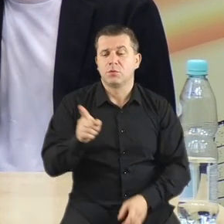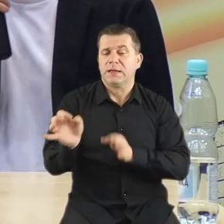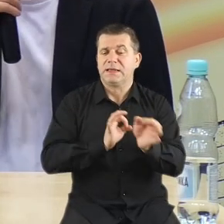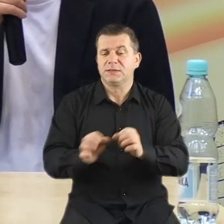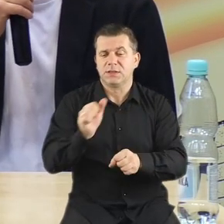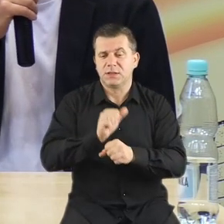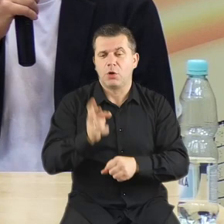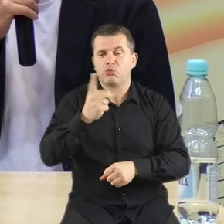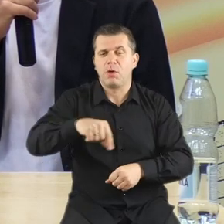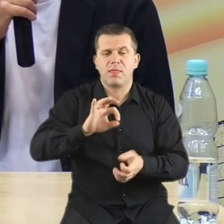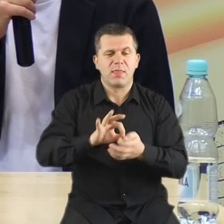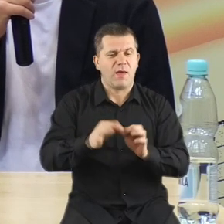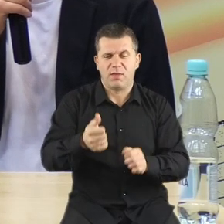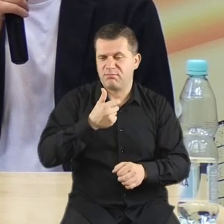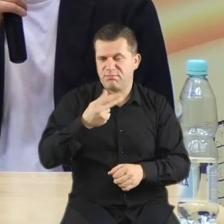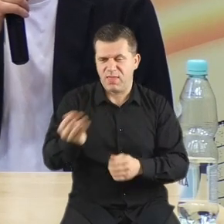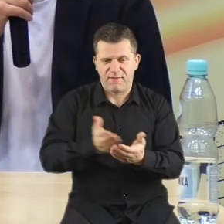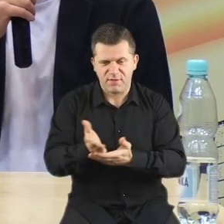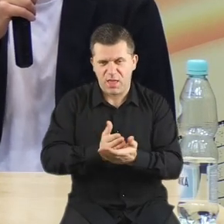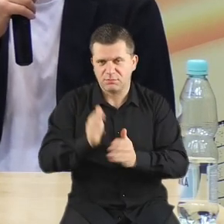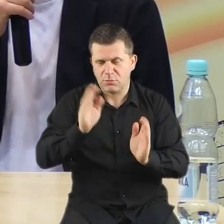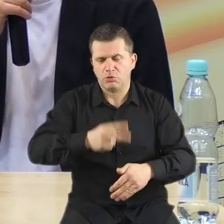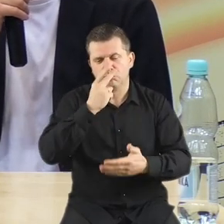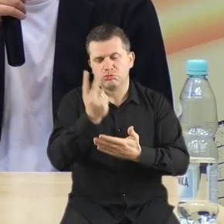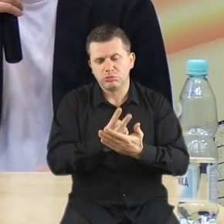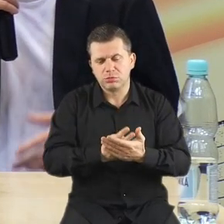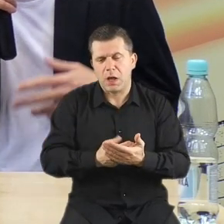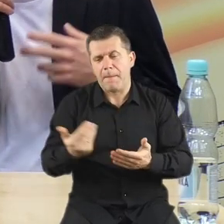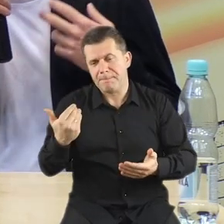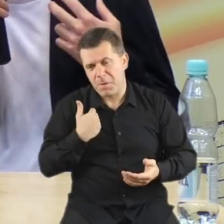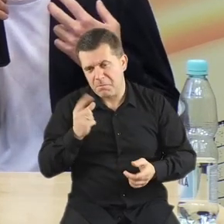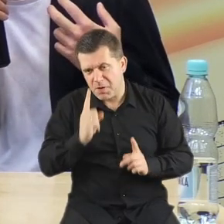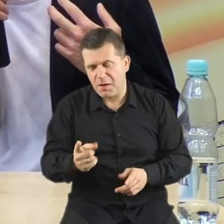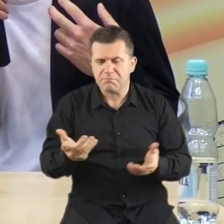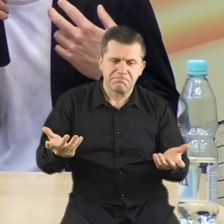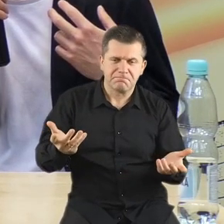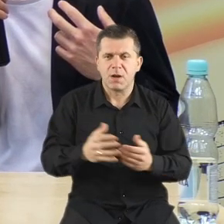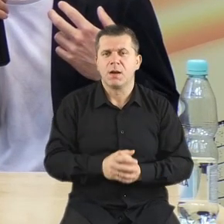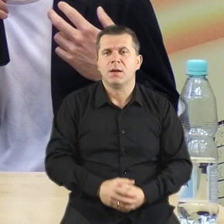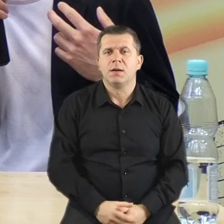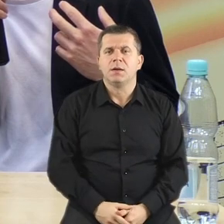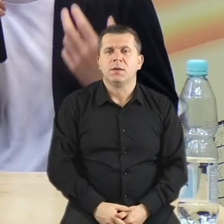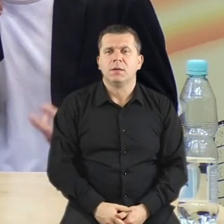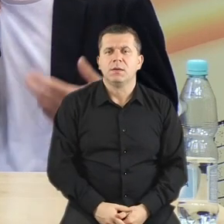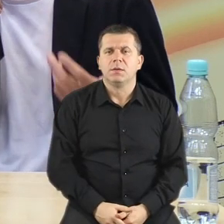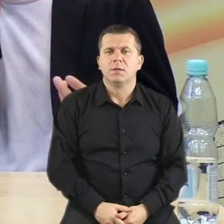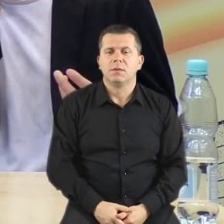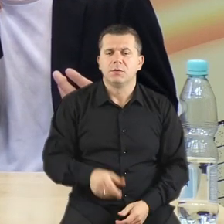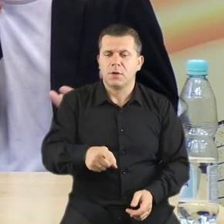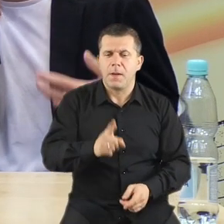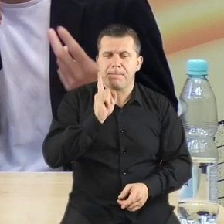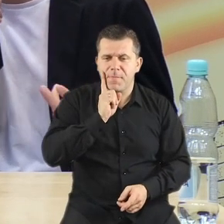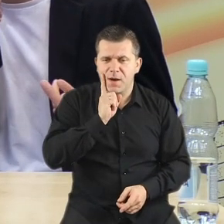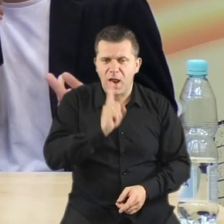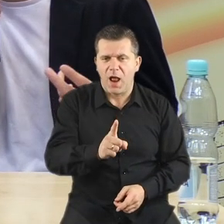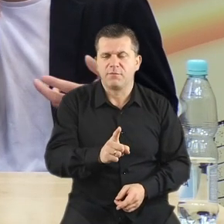historie, w które nikt by nie uwierzył. Przeczytałem w książce, może naprawdę się wydarzyły. Tylko, że to było, to nie kończyło być prawda, żeby